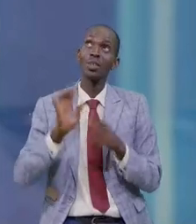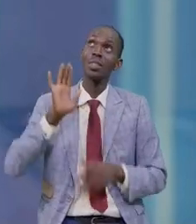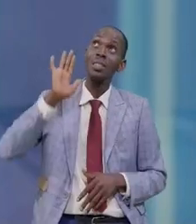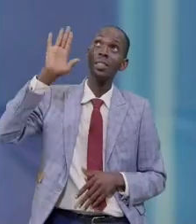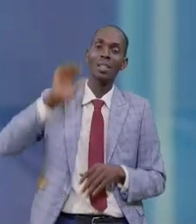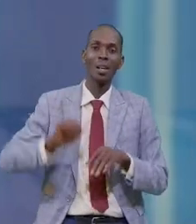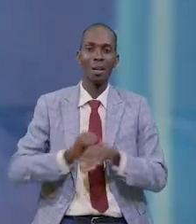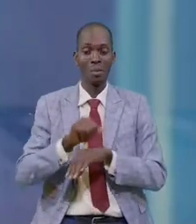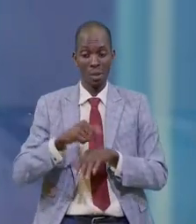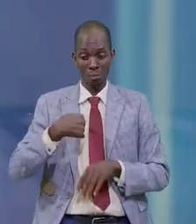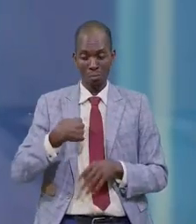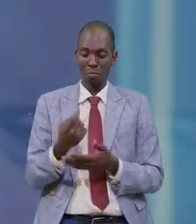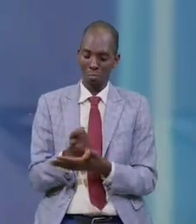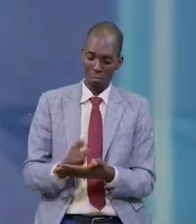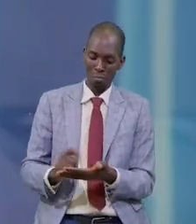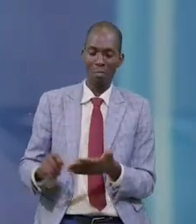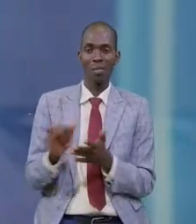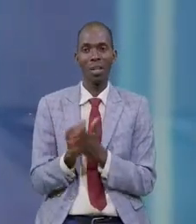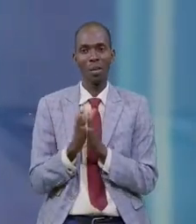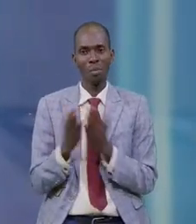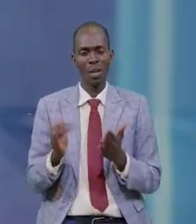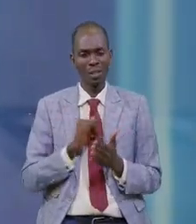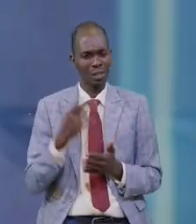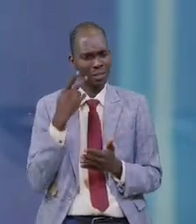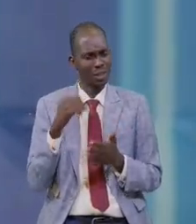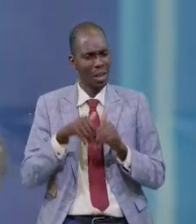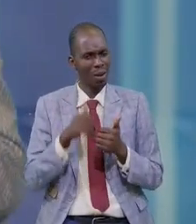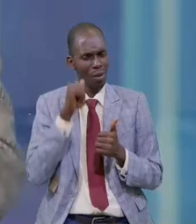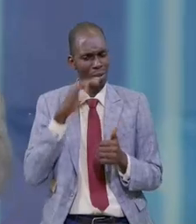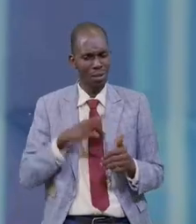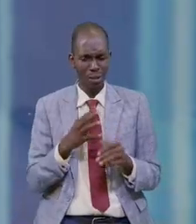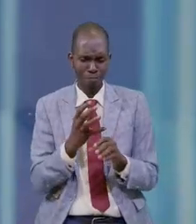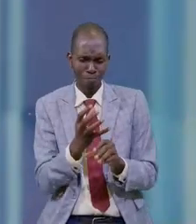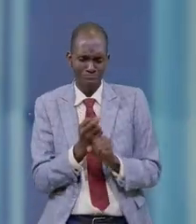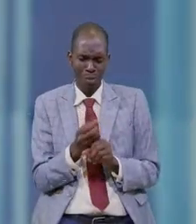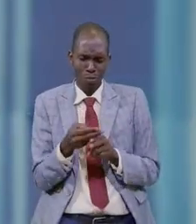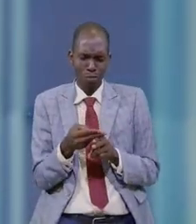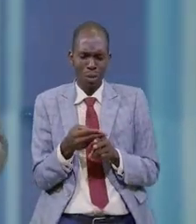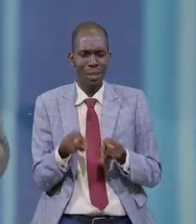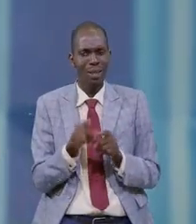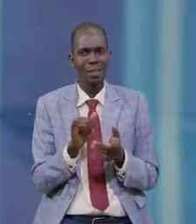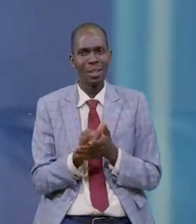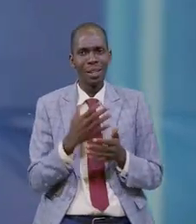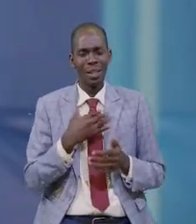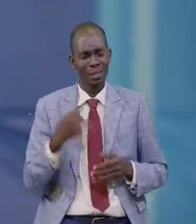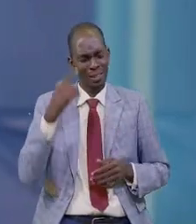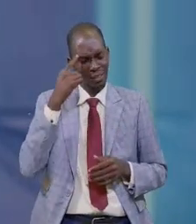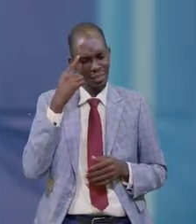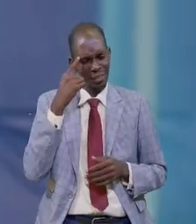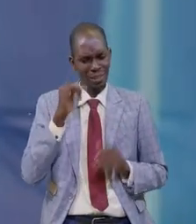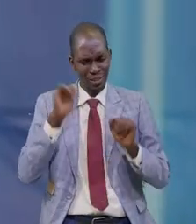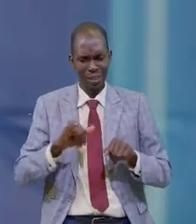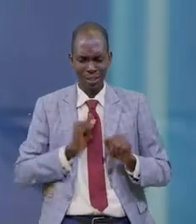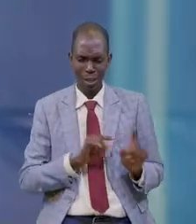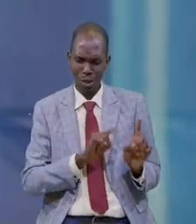Le livré et je vois ça résumé comme ça je me suis demandé même si c'est moi qui ai écrit ça